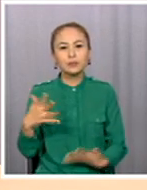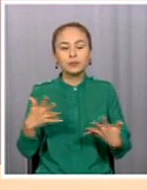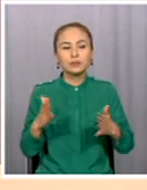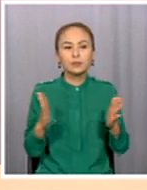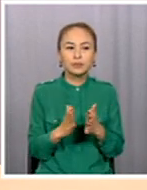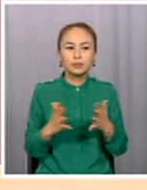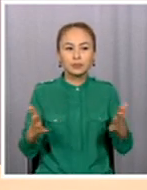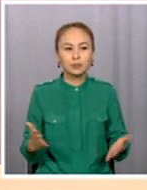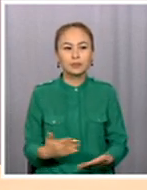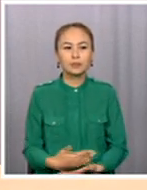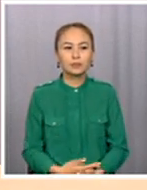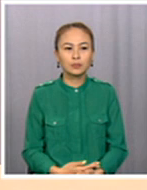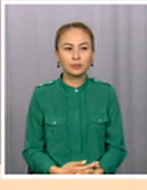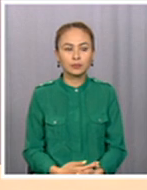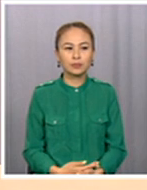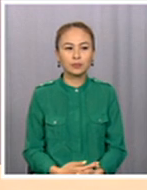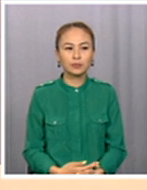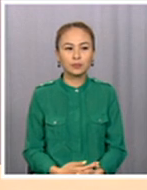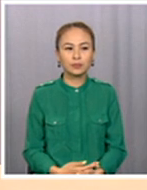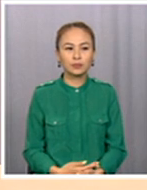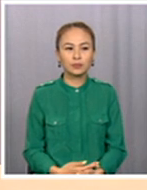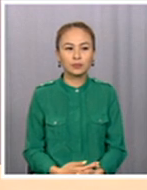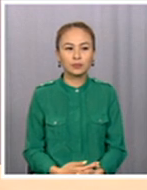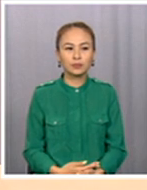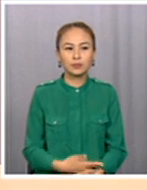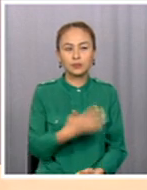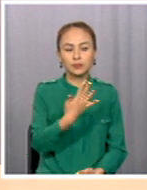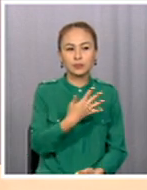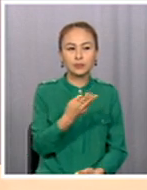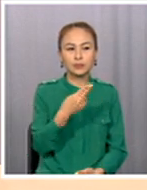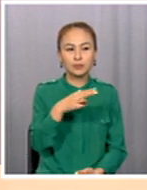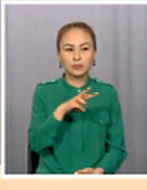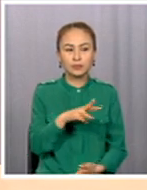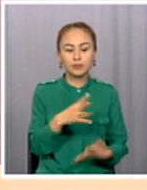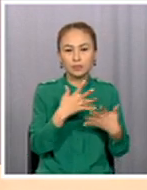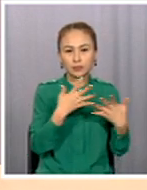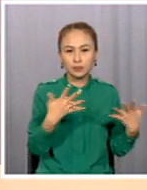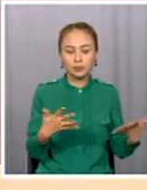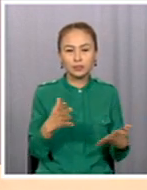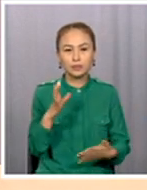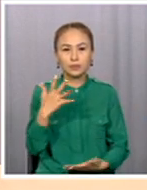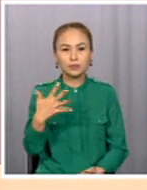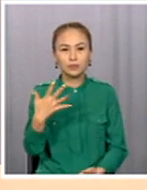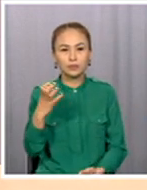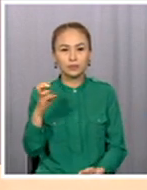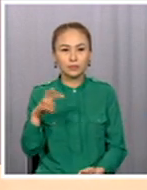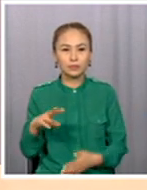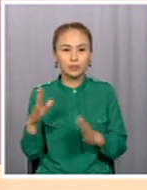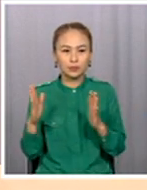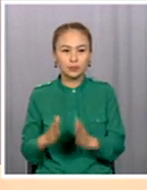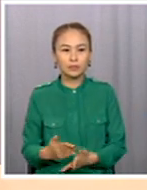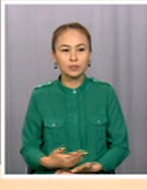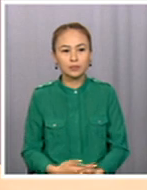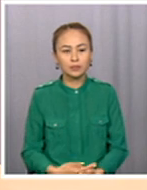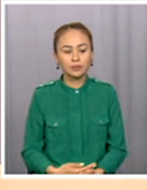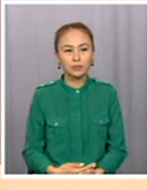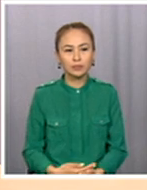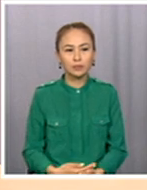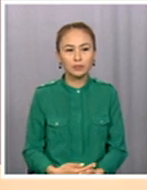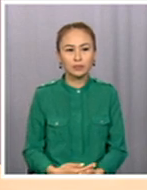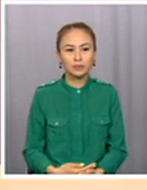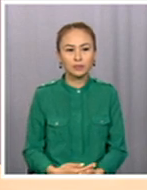Дұрыс жауап тексерейік. Дұрыс айтасындар, 50 дециметр елу сантиметрден